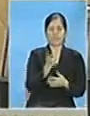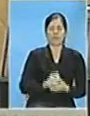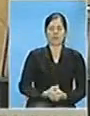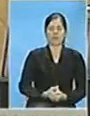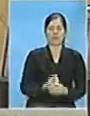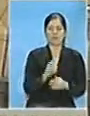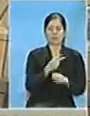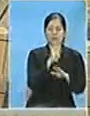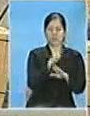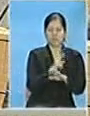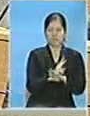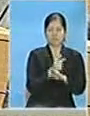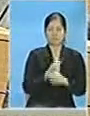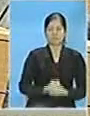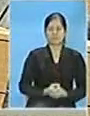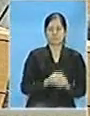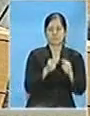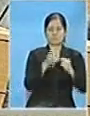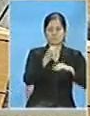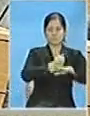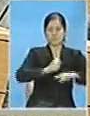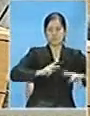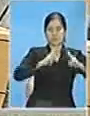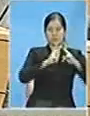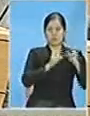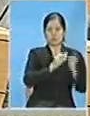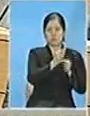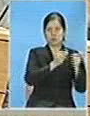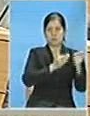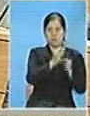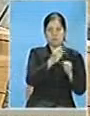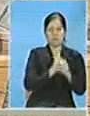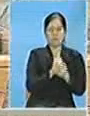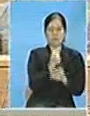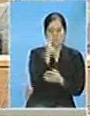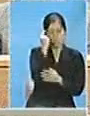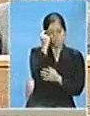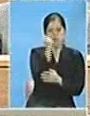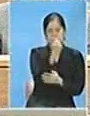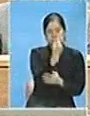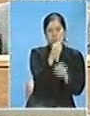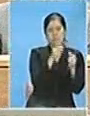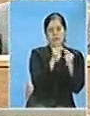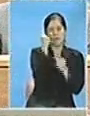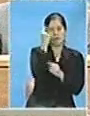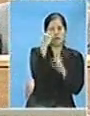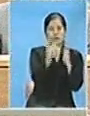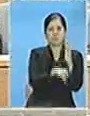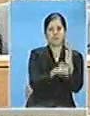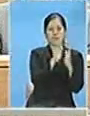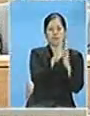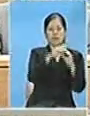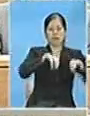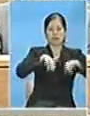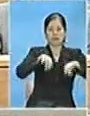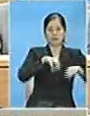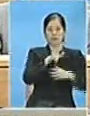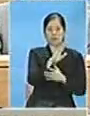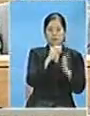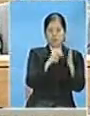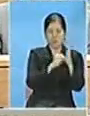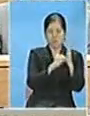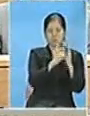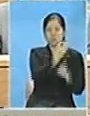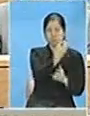ฮะท่านรัฐมนตรีตอบมาเนี่ยผมก็ยิ่งมั่นใจว่าท่านไม่เข้าใจระบบจัดการน้ำในกรุงเทพมหานครเลยท่านบอกว่าน้